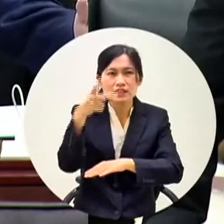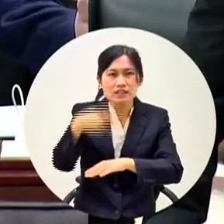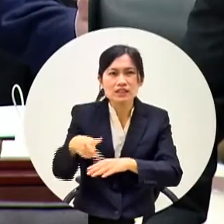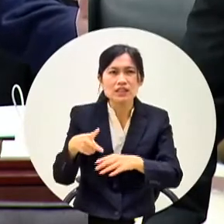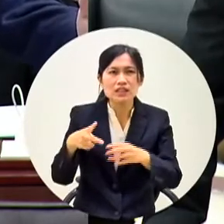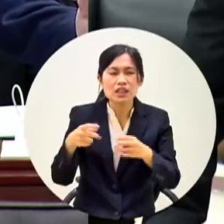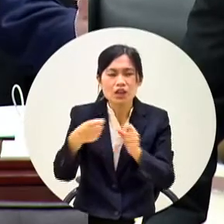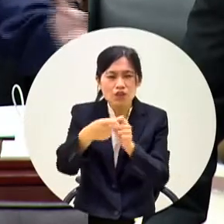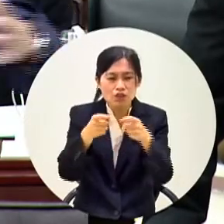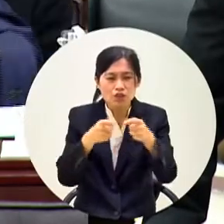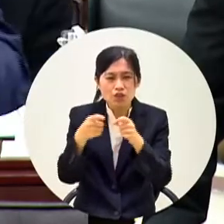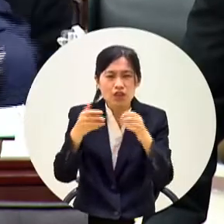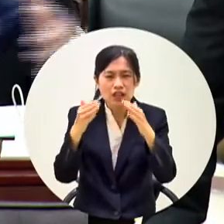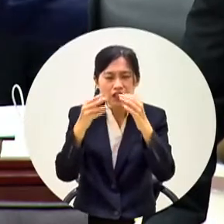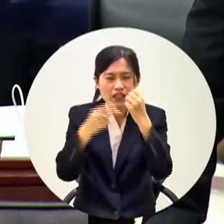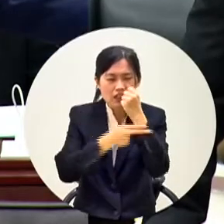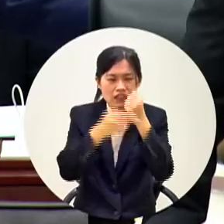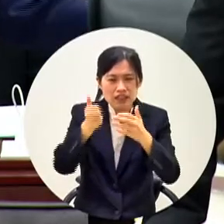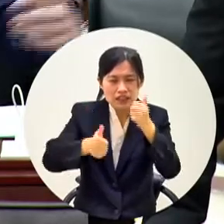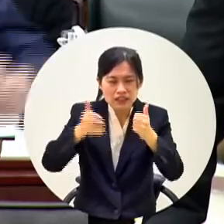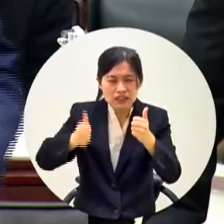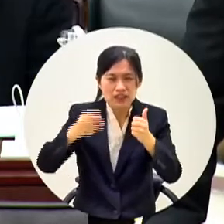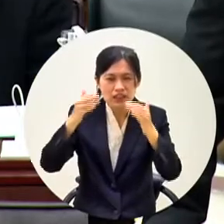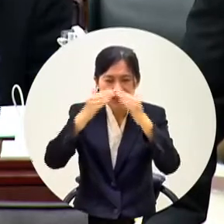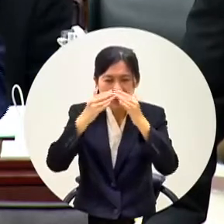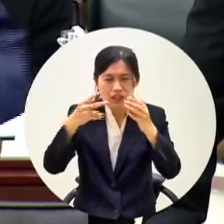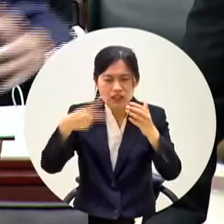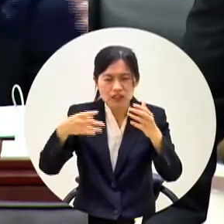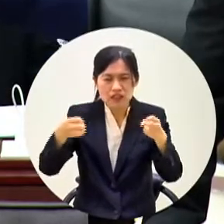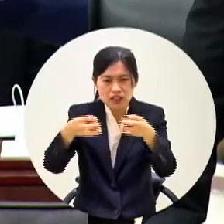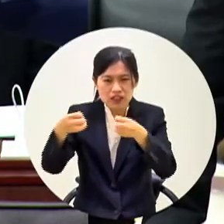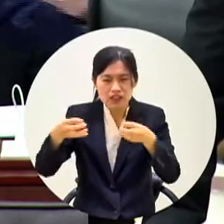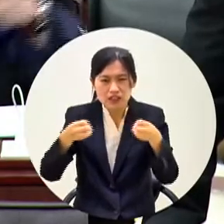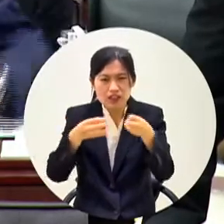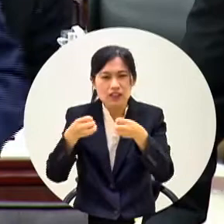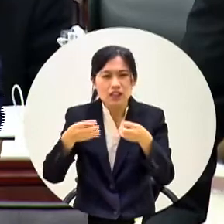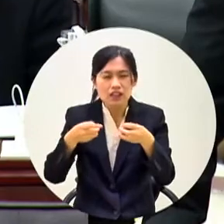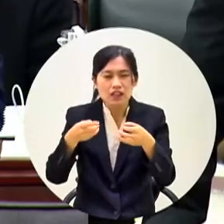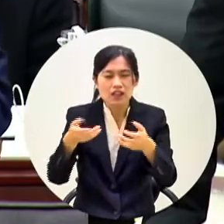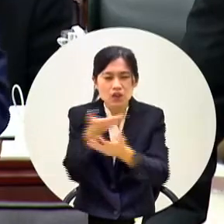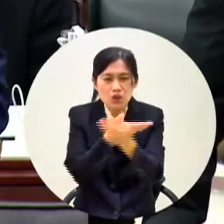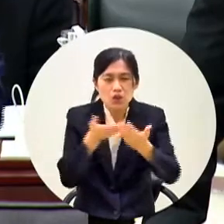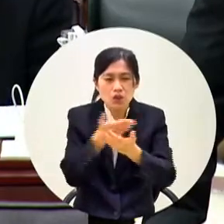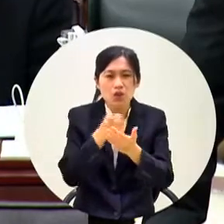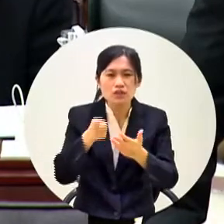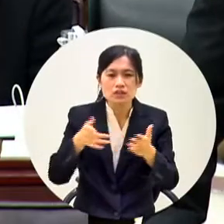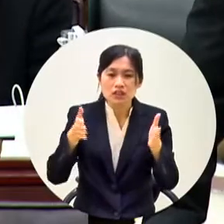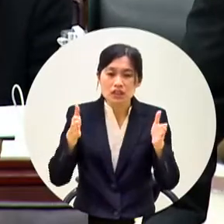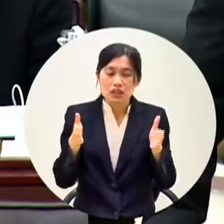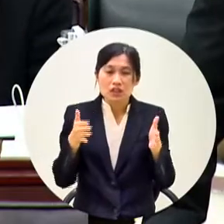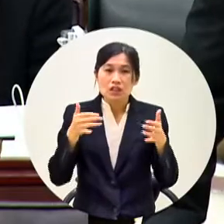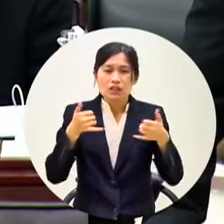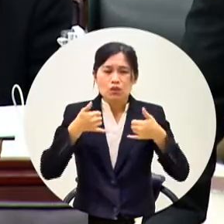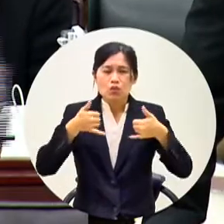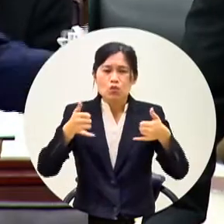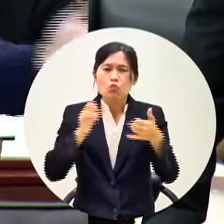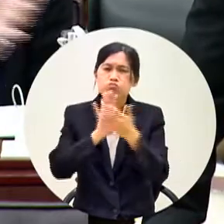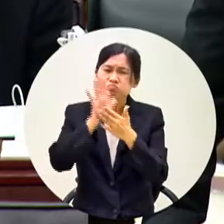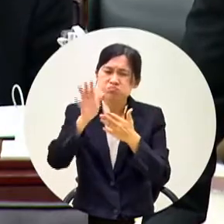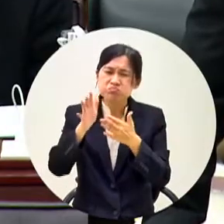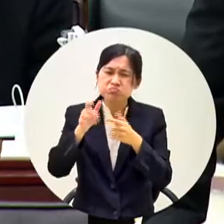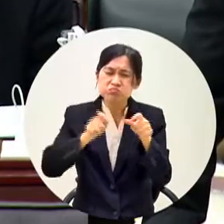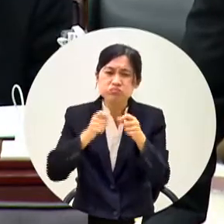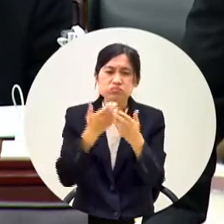附近吼，甲里长啦，甲遐大家搁来协调一下，看这条整个这条路吼，来看未来要安怎规划啦。啊，无你头